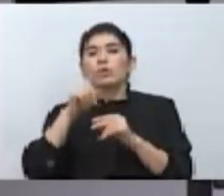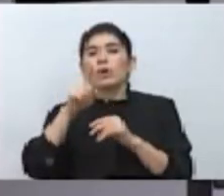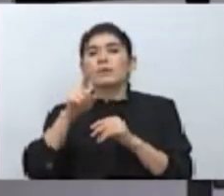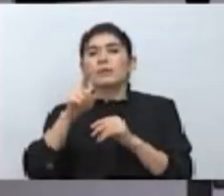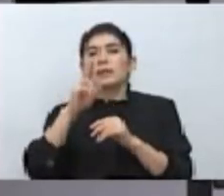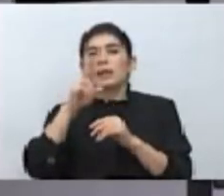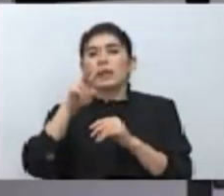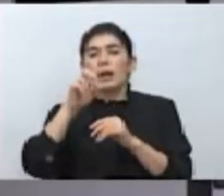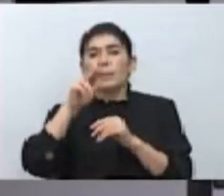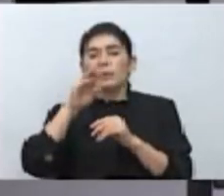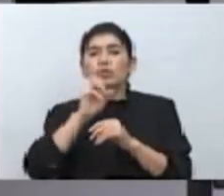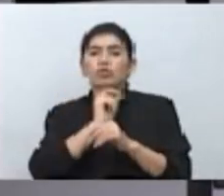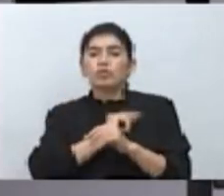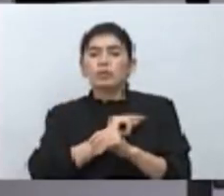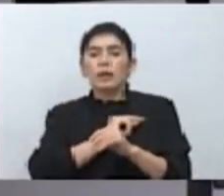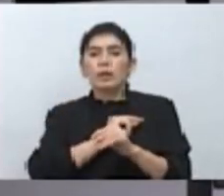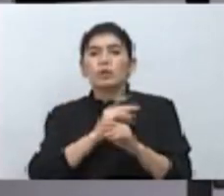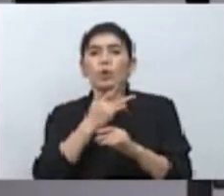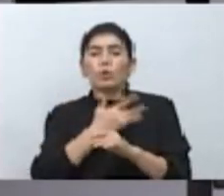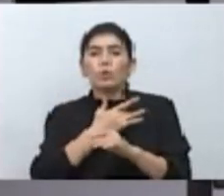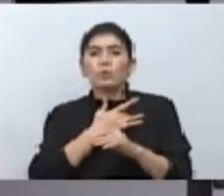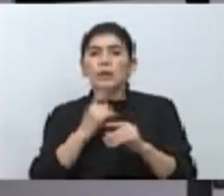o'sha klapanlarni ishlash jarayoni,